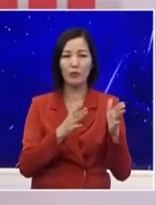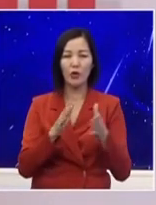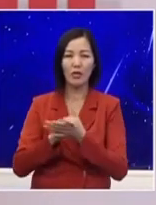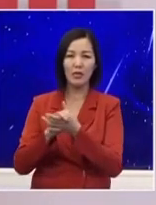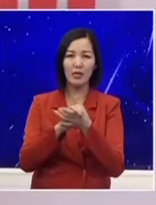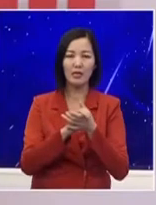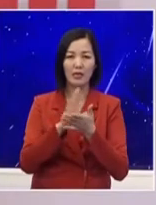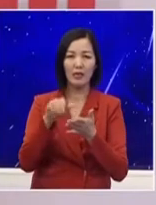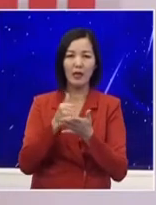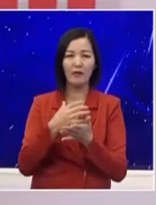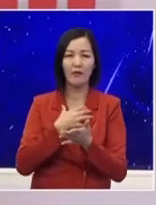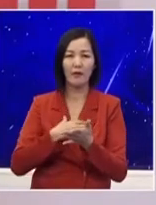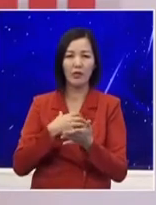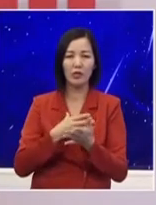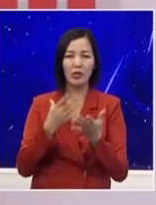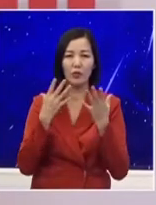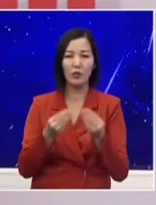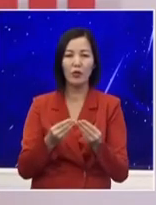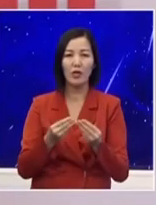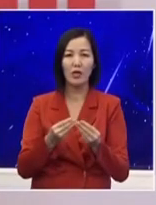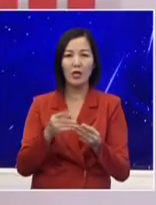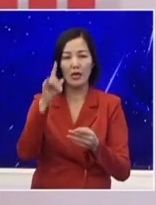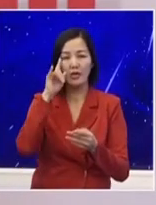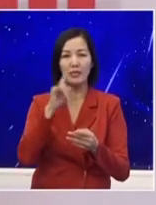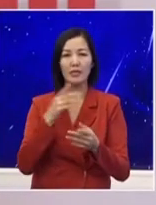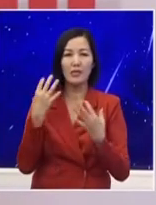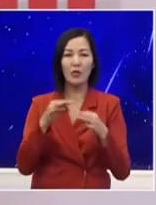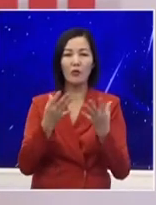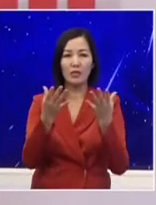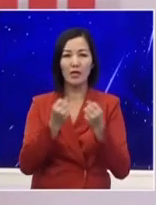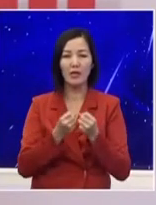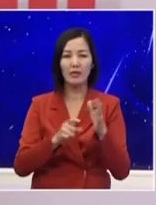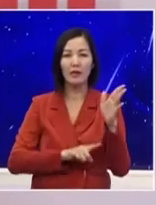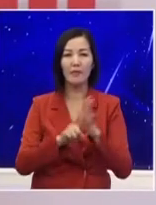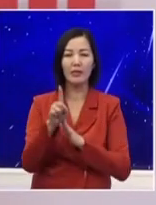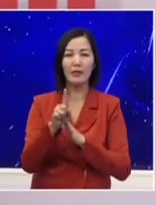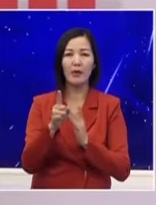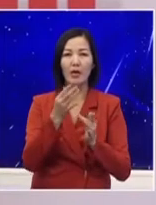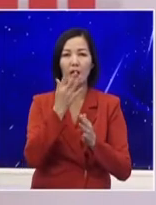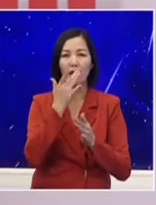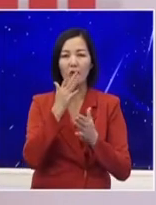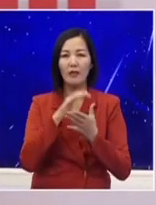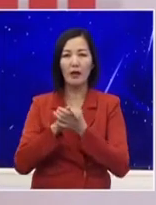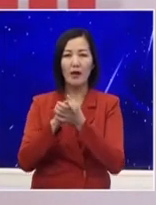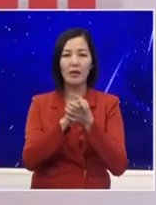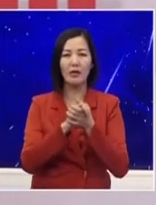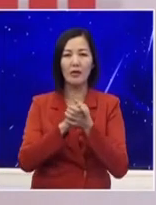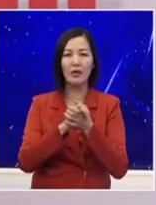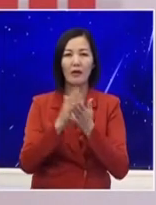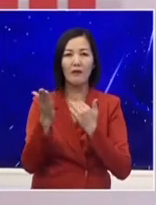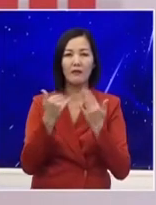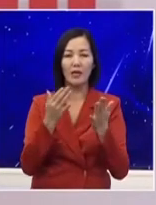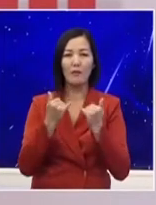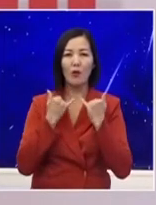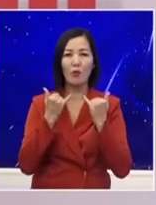негізі. Енді Қазақстан өзінің тәуелсіздігін алғаннан бері бірінші кезекте мына этносаралық тұрақтылық пен